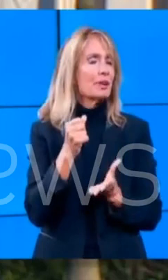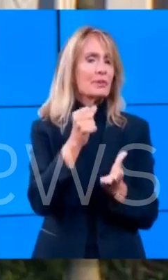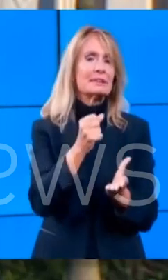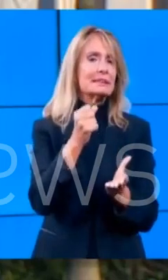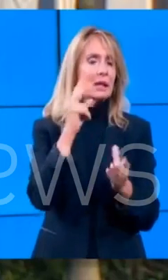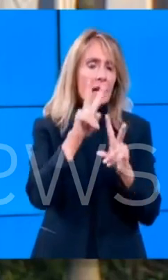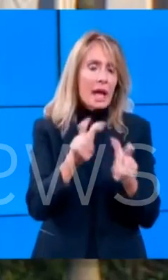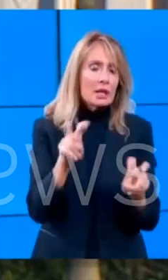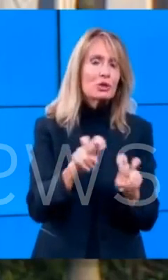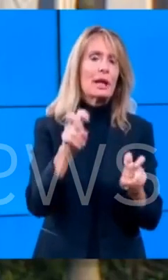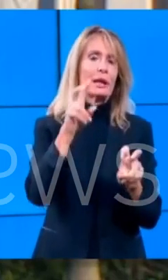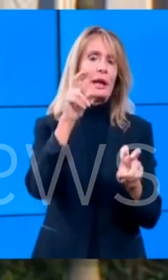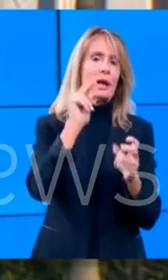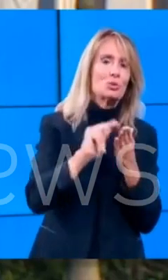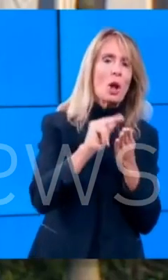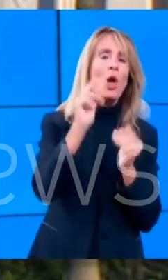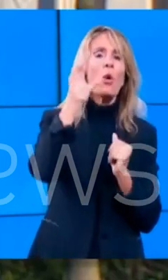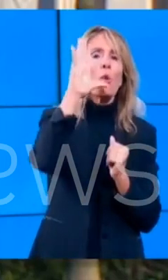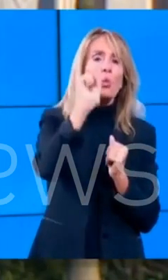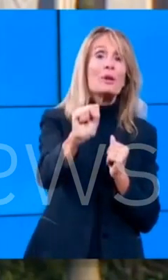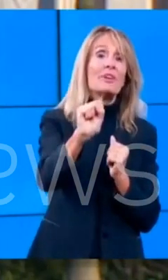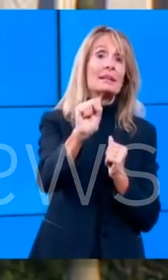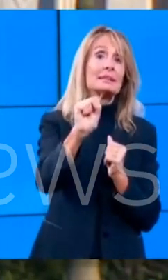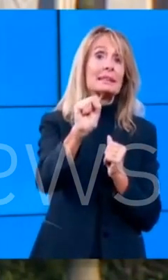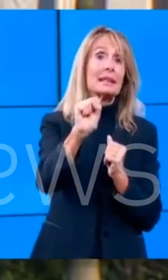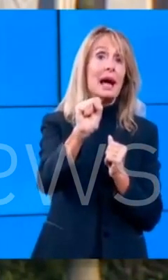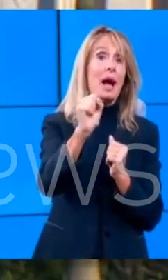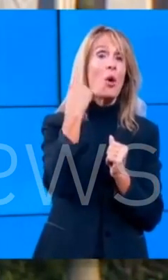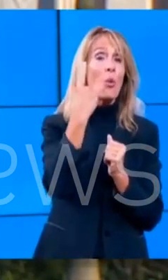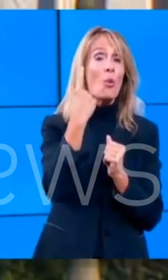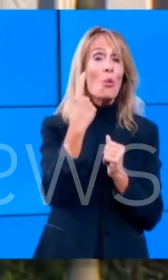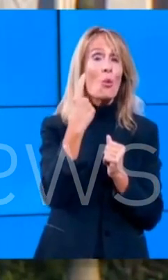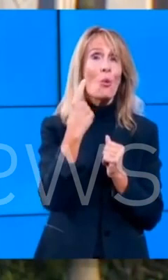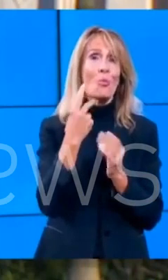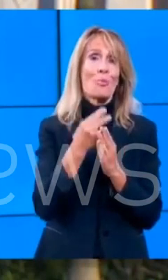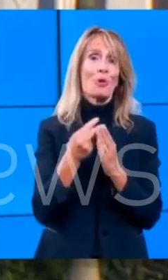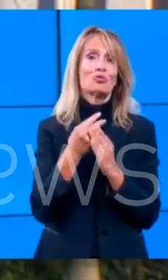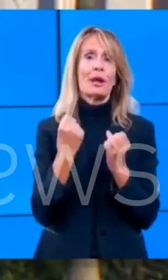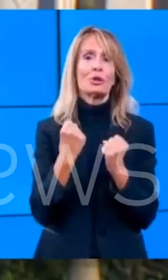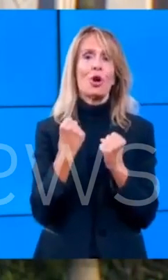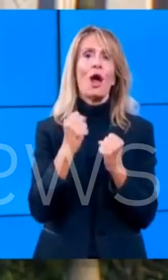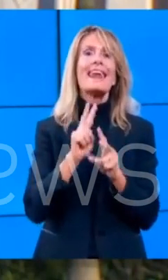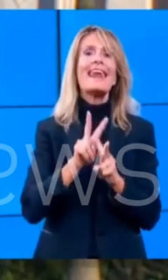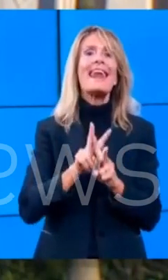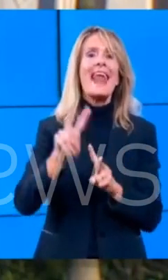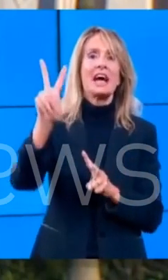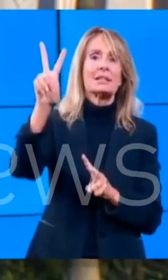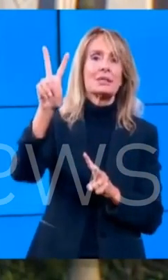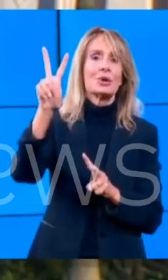nell'università, ricerca nella scuola. Tra i tanti progetti, un progetto solido nazionale